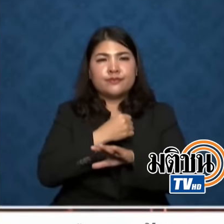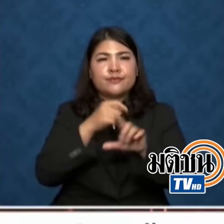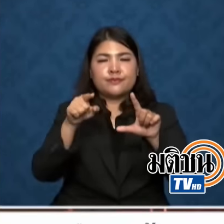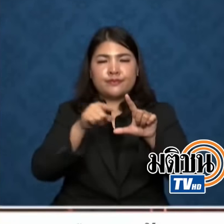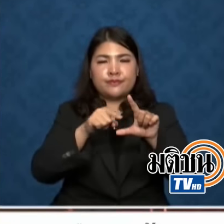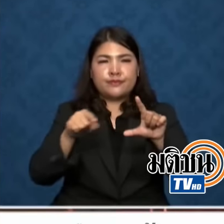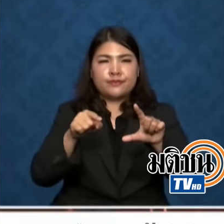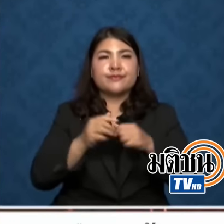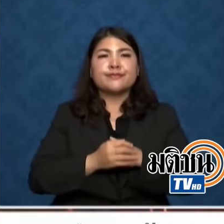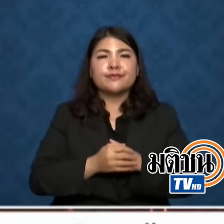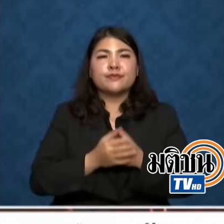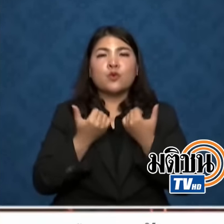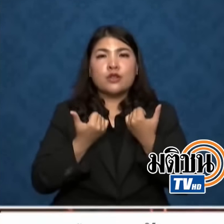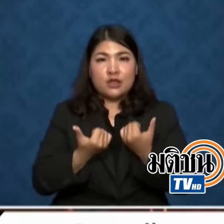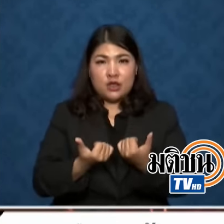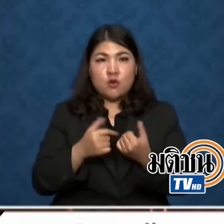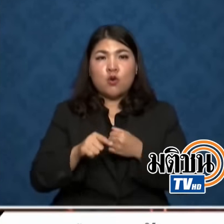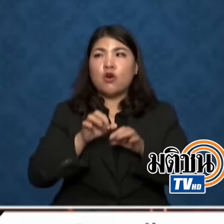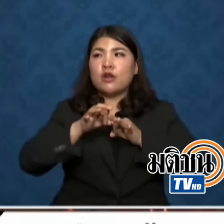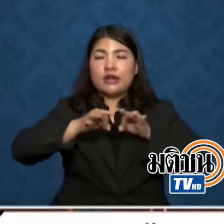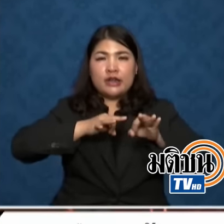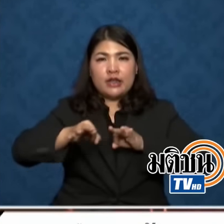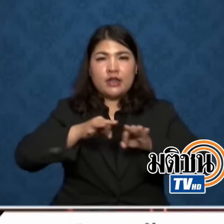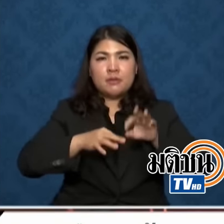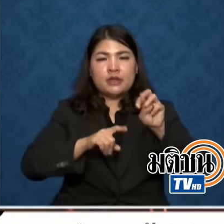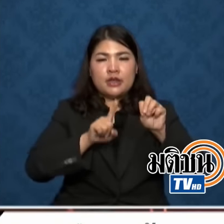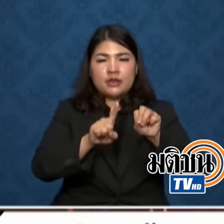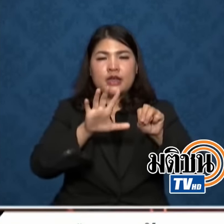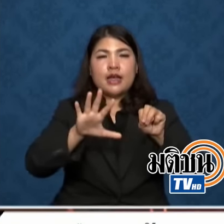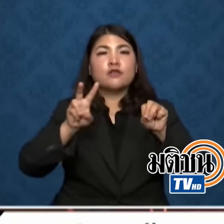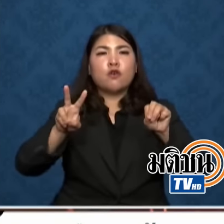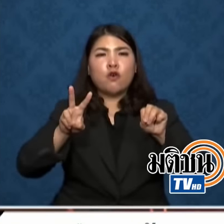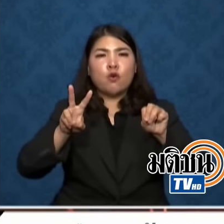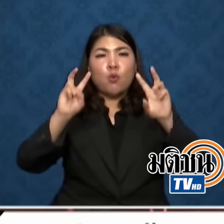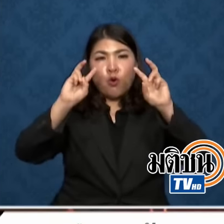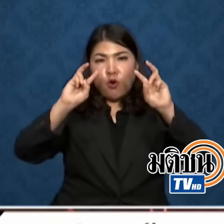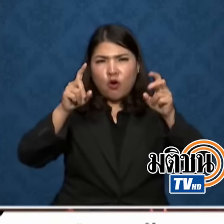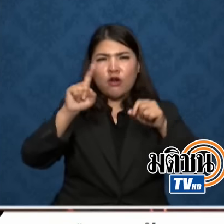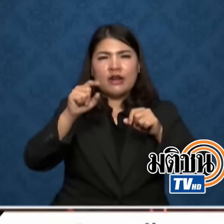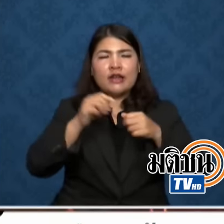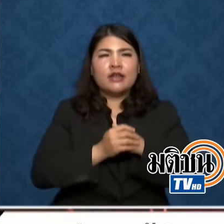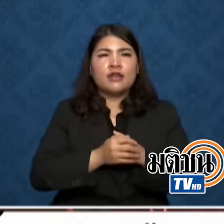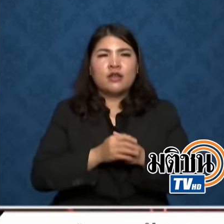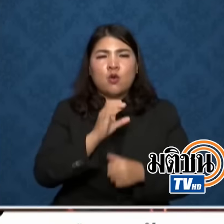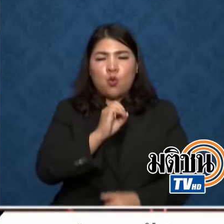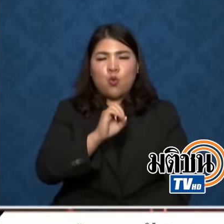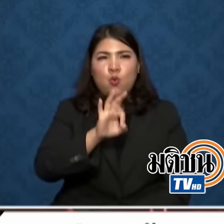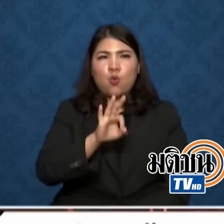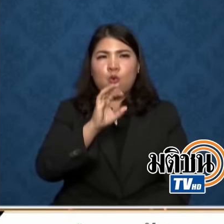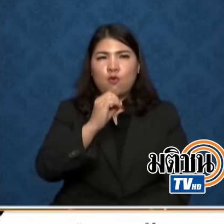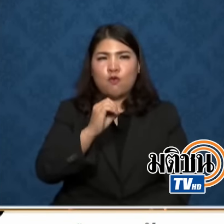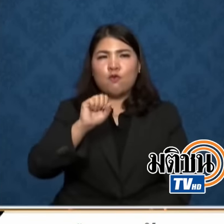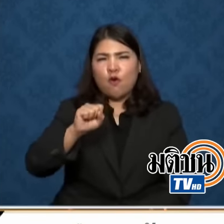วันนี้ครับผมขออนุญาตมาอภิปรายในมาตรา152ครับกับหัวข้อ OFORS คิดให